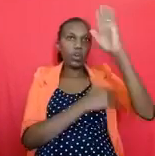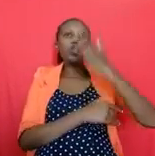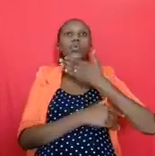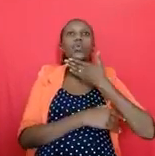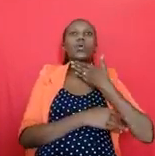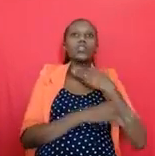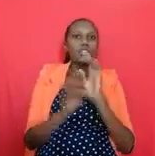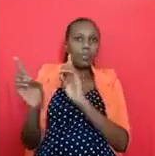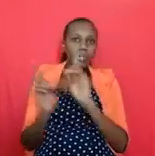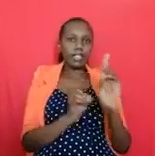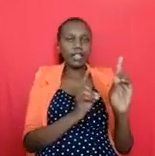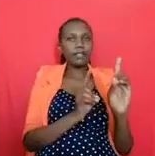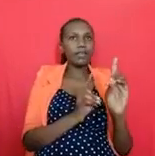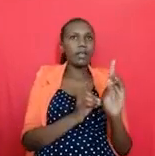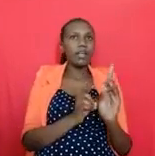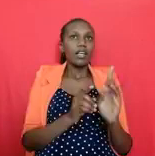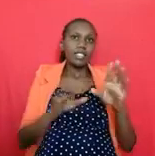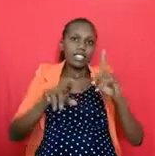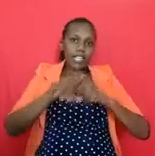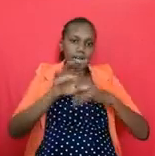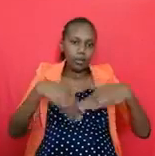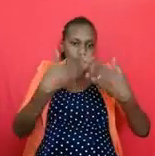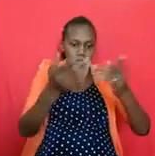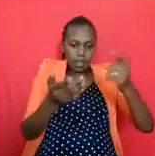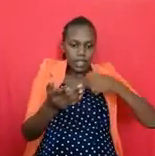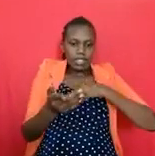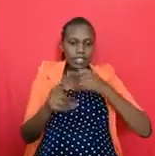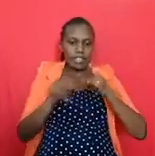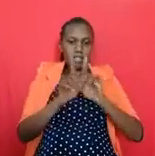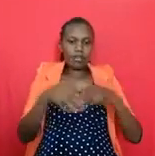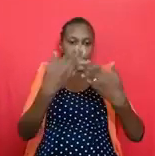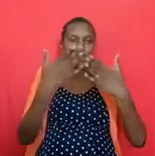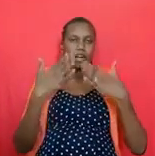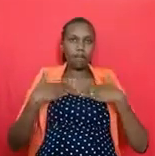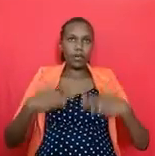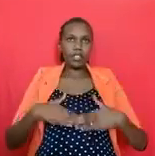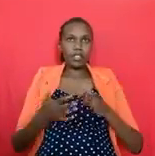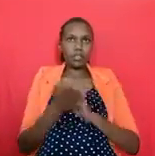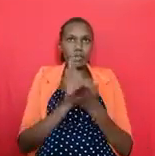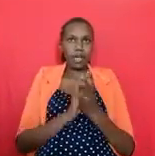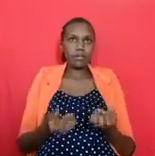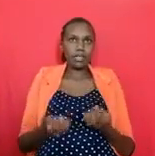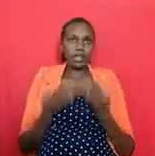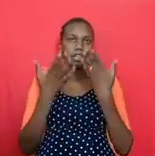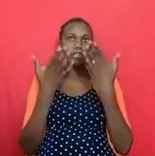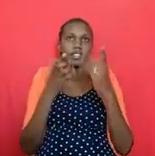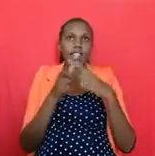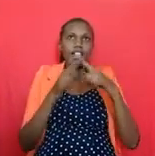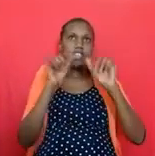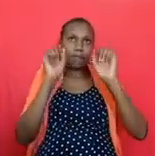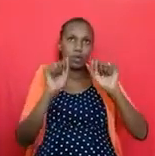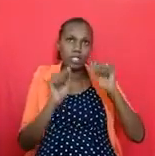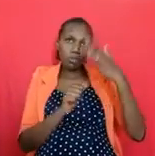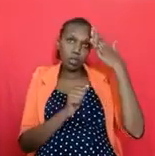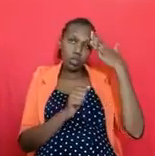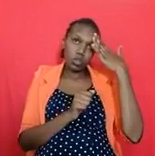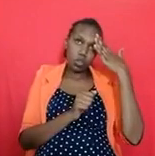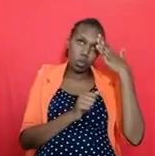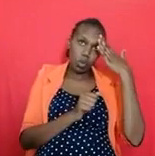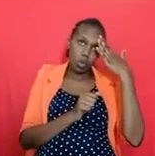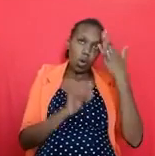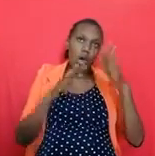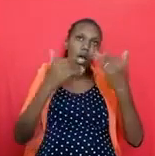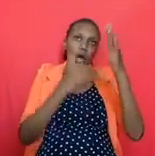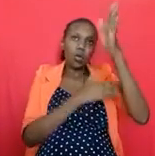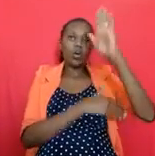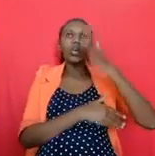endaga mekwo tweneana na tweruta miri itu ituike igongona ni tukuhota kumenya uria